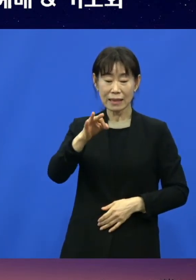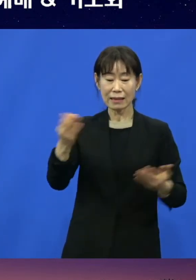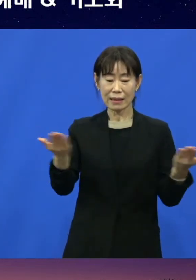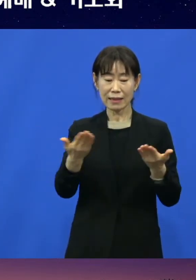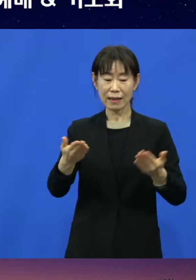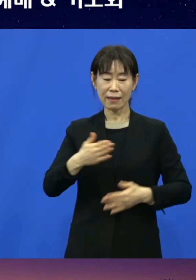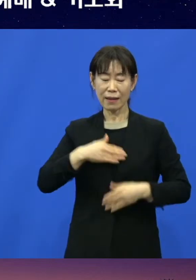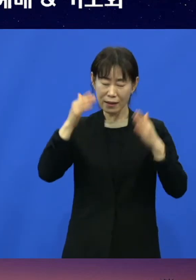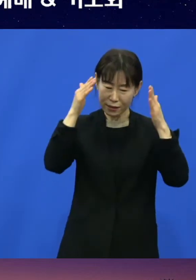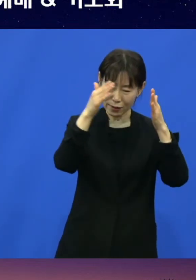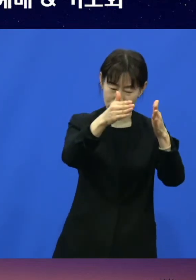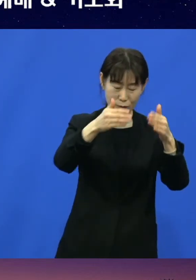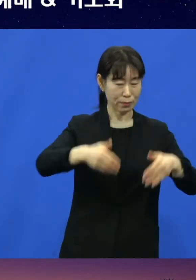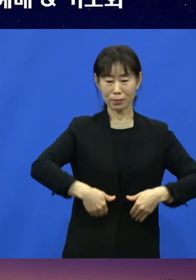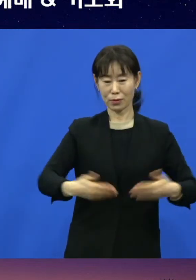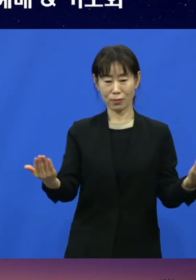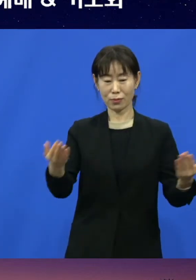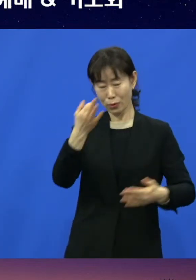힘들리지 않는다는 말이죠.